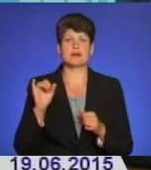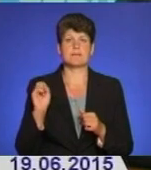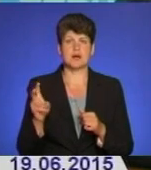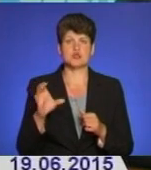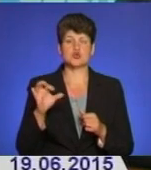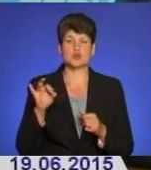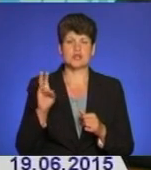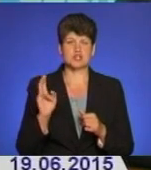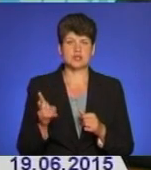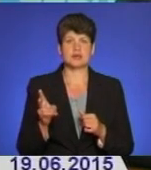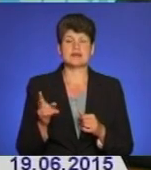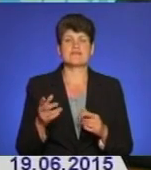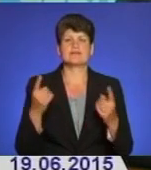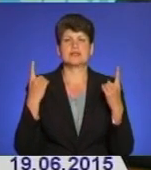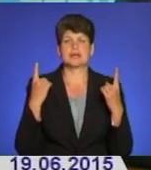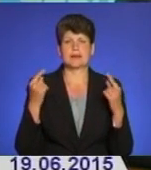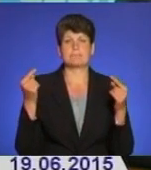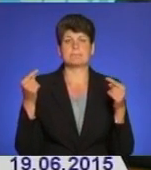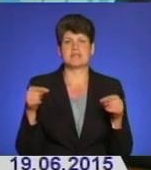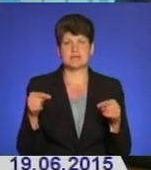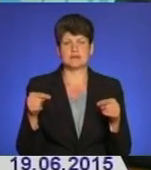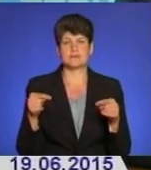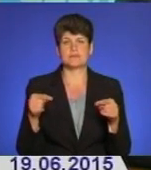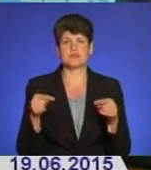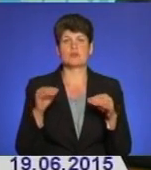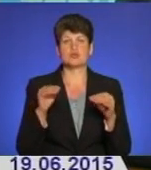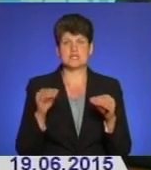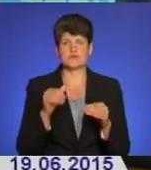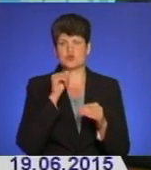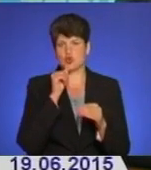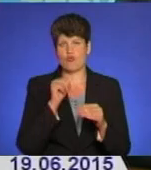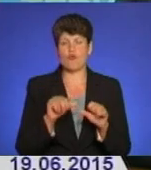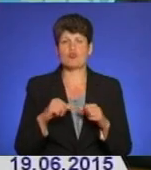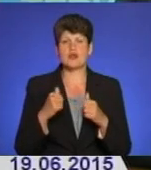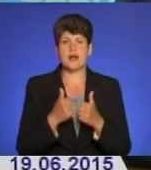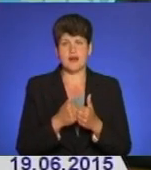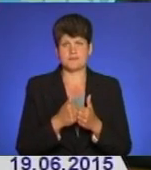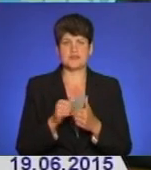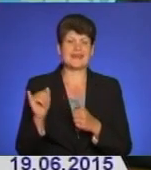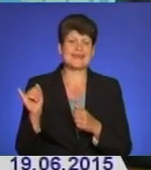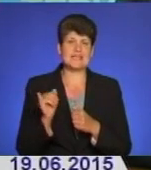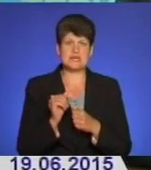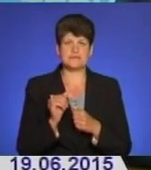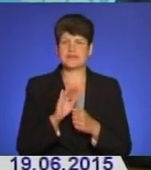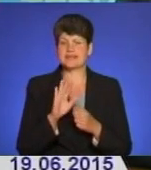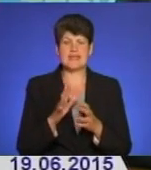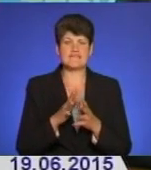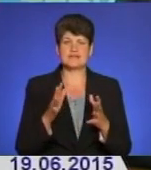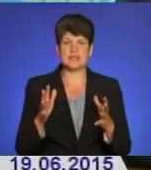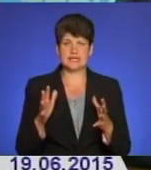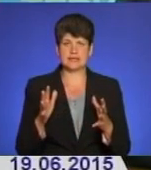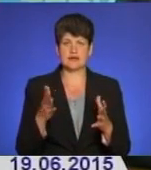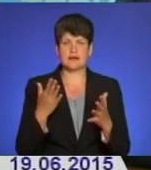соняшнику, значне падіння посівів цукрового буряка і невелике,